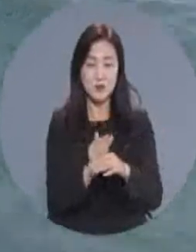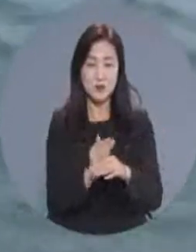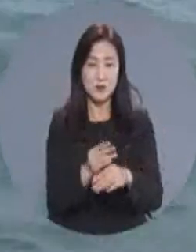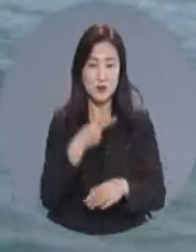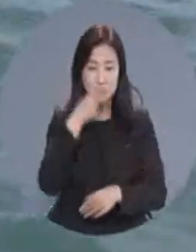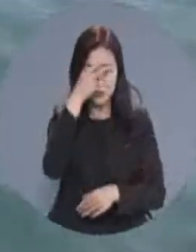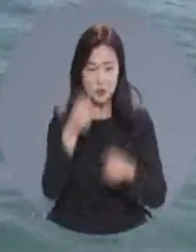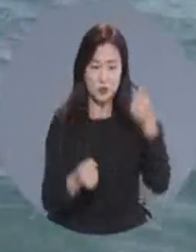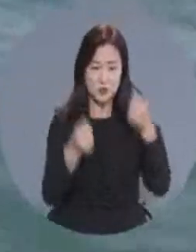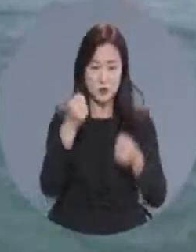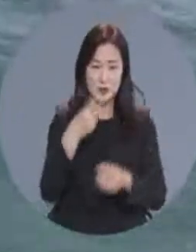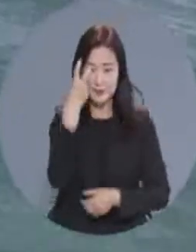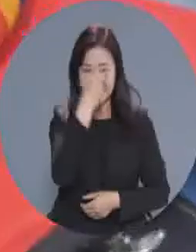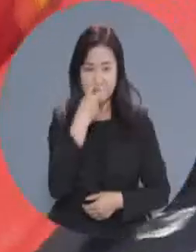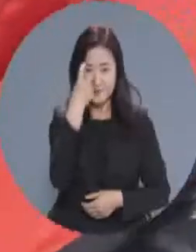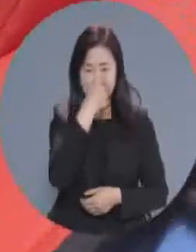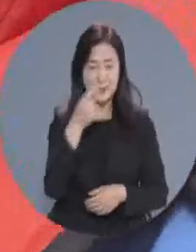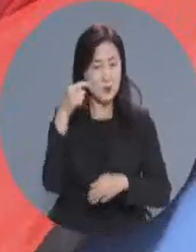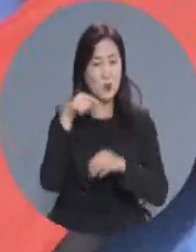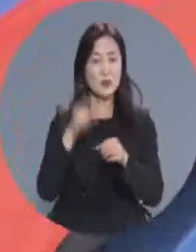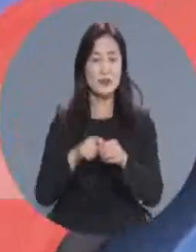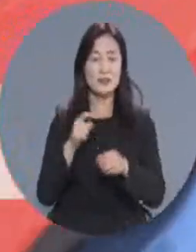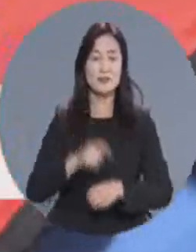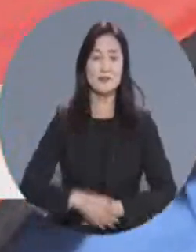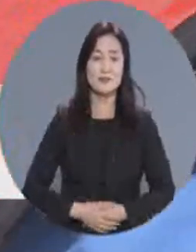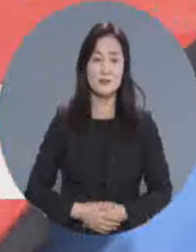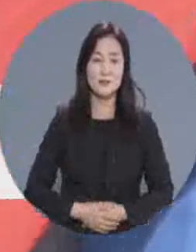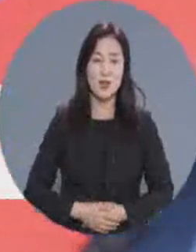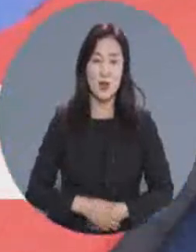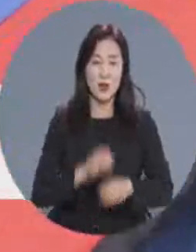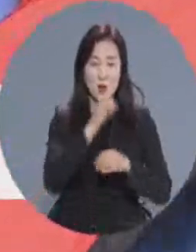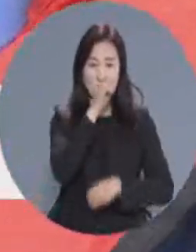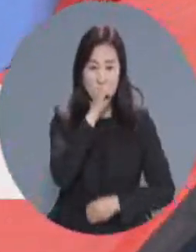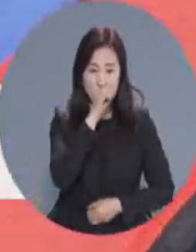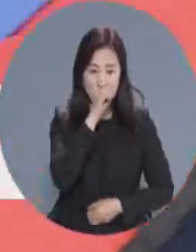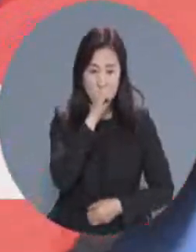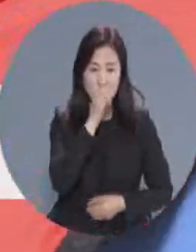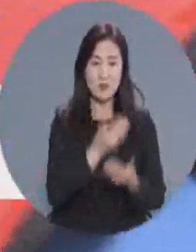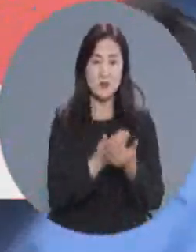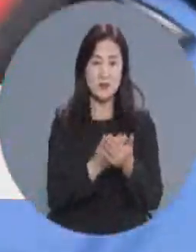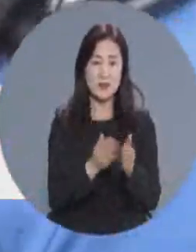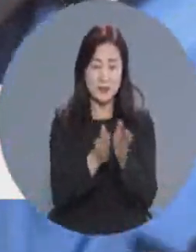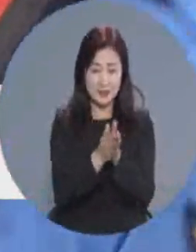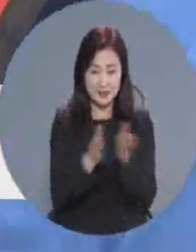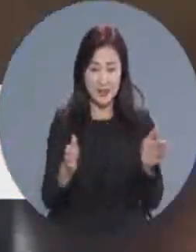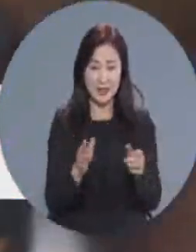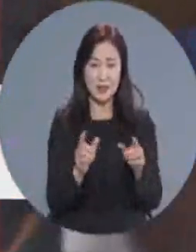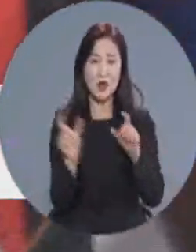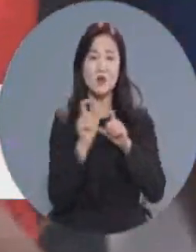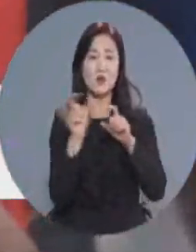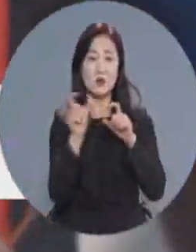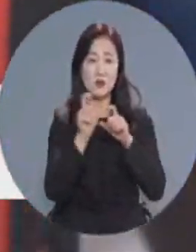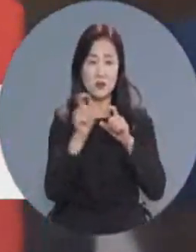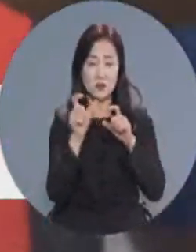운항 여부를 확인하기 위해서입니다. 저희가 신호가 끝날 때까지 후 불어주십시오. 시작.